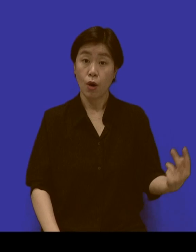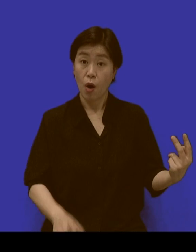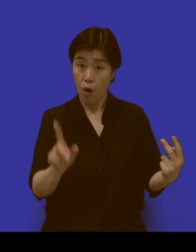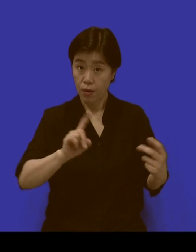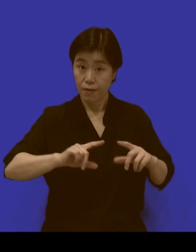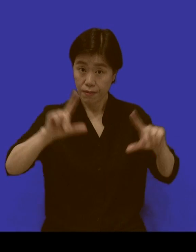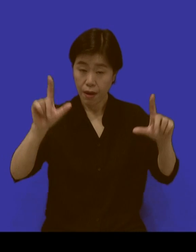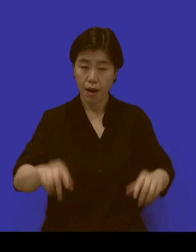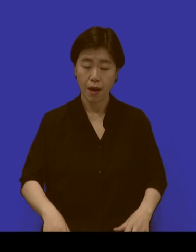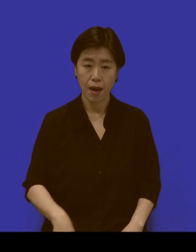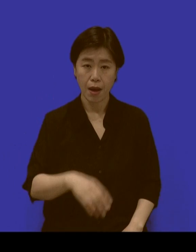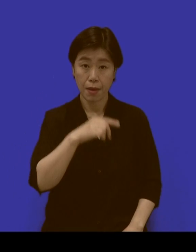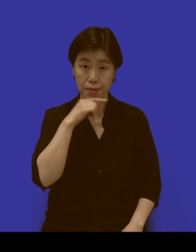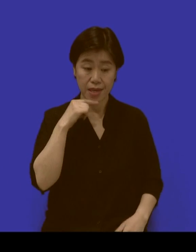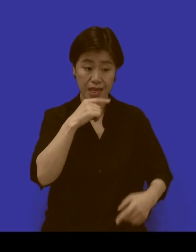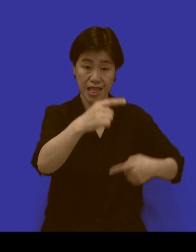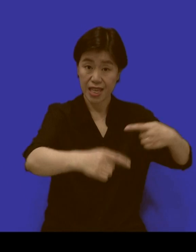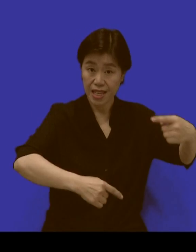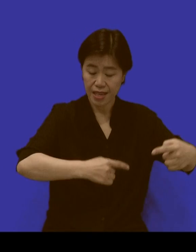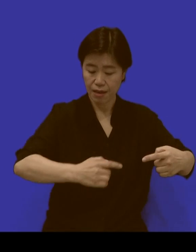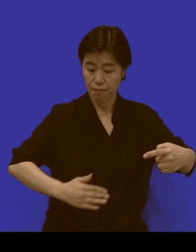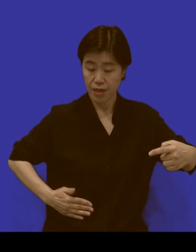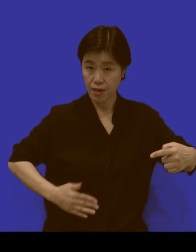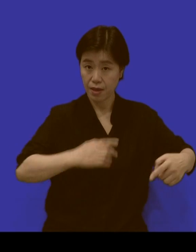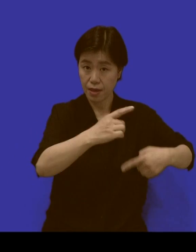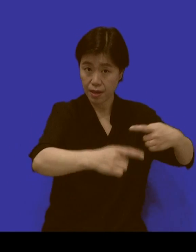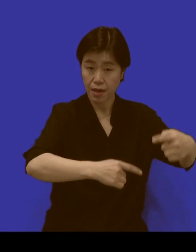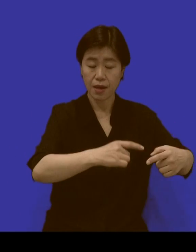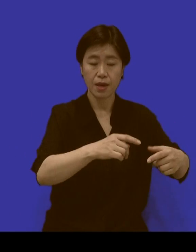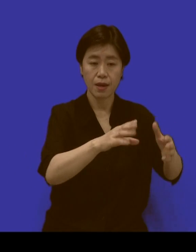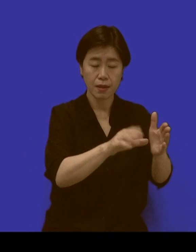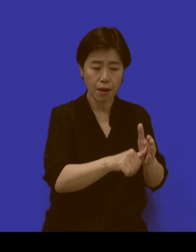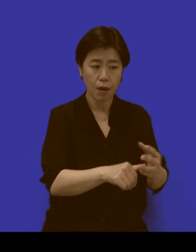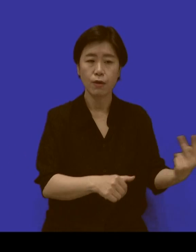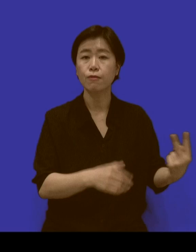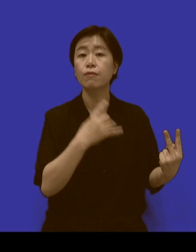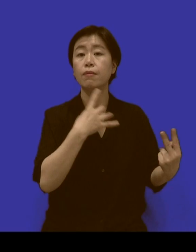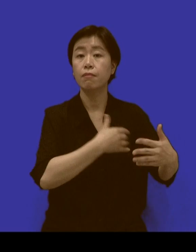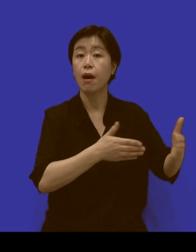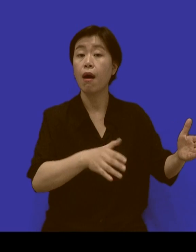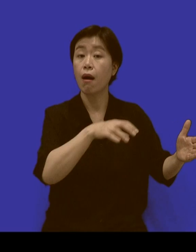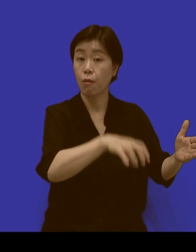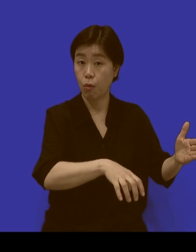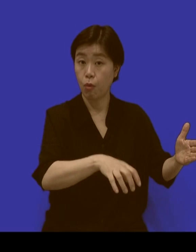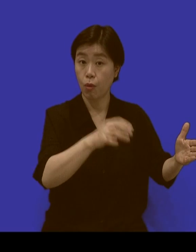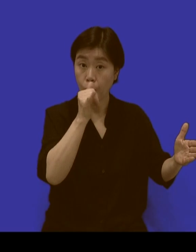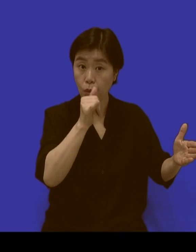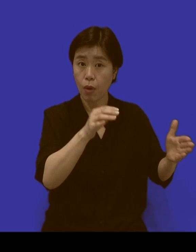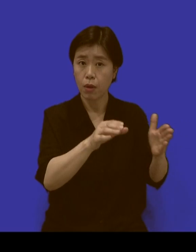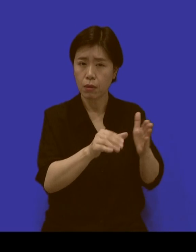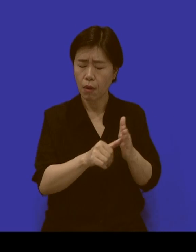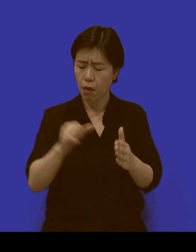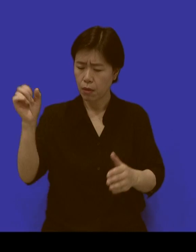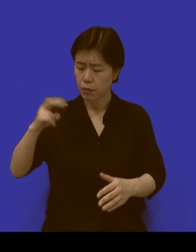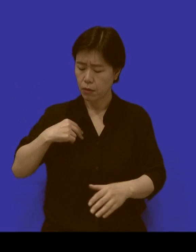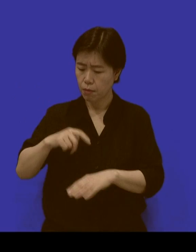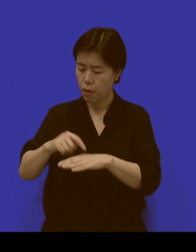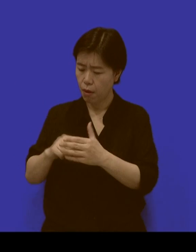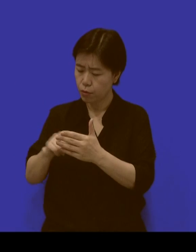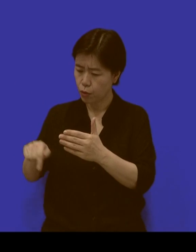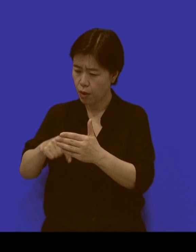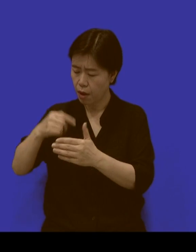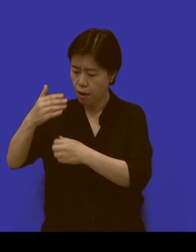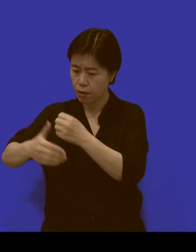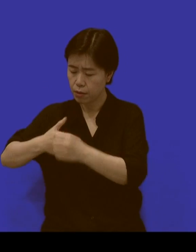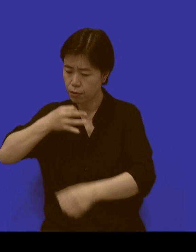뭐 단둘이 남았어요. 근데 그때 하나님이 저한테 제 마음으로 얘기하시는 것 같아요. 네.